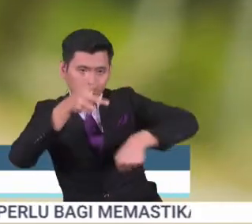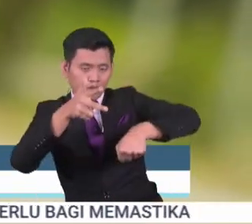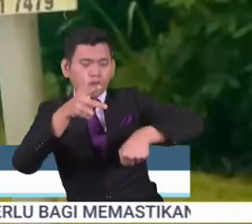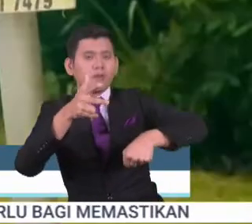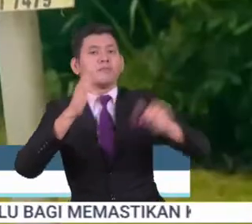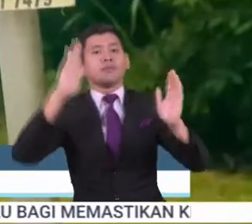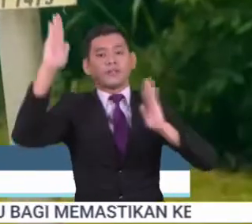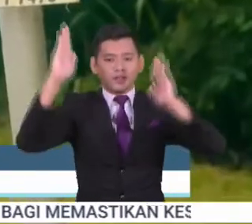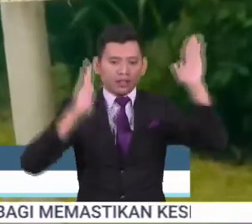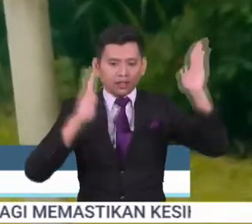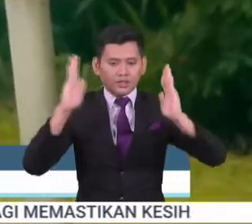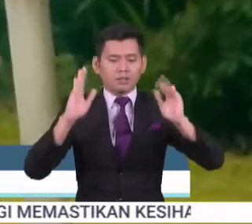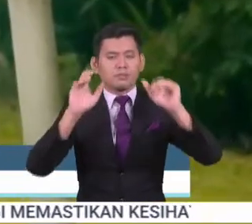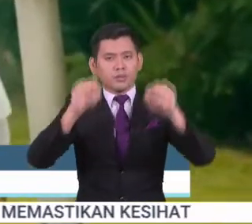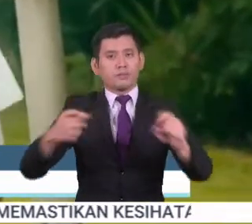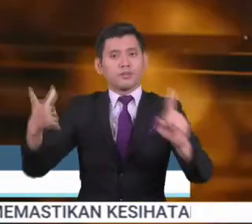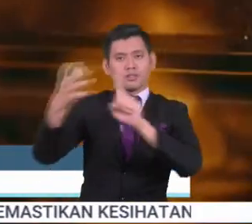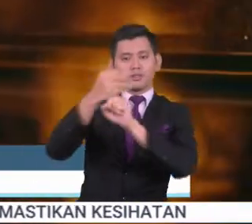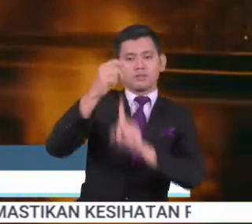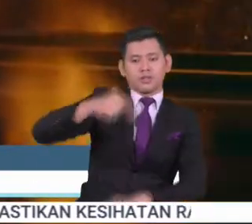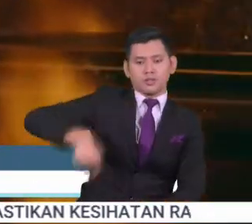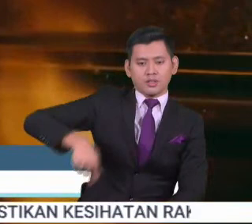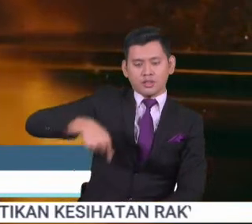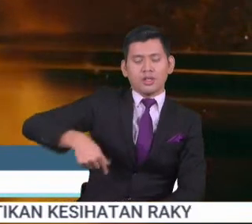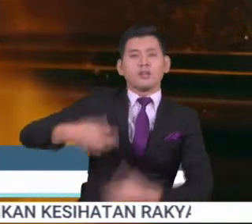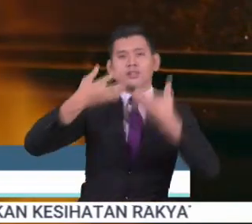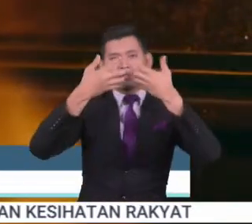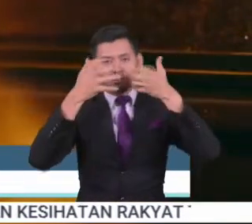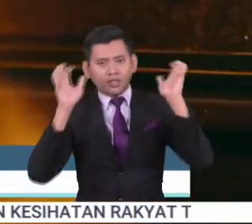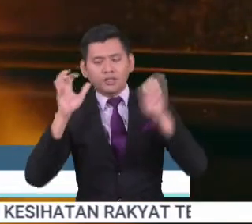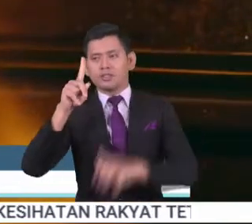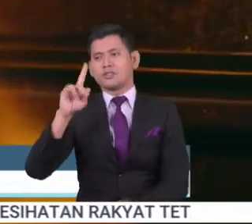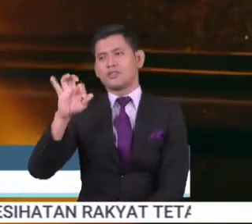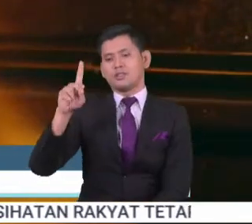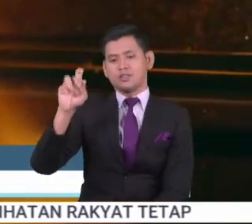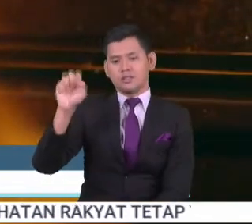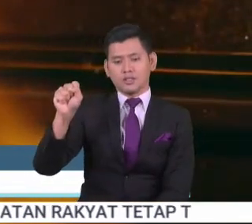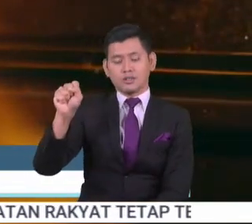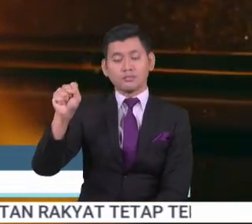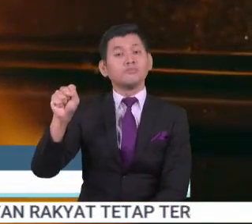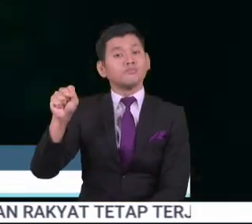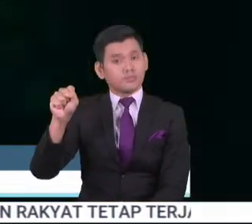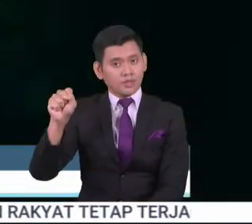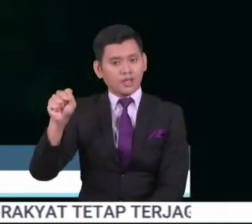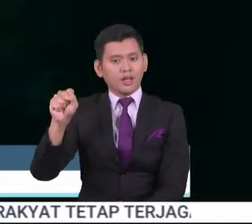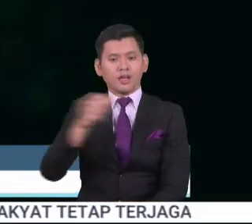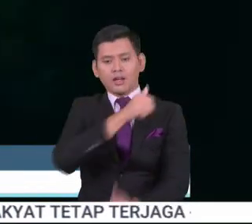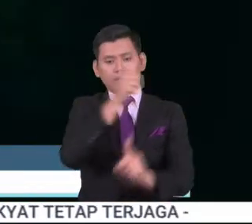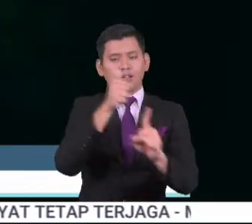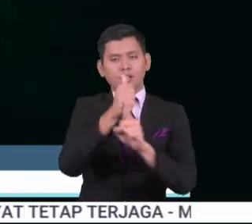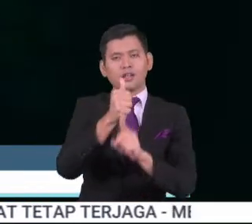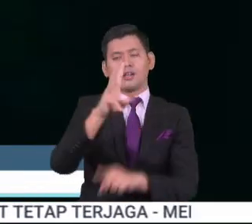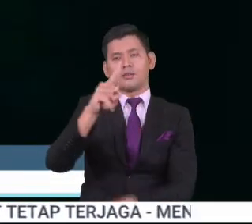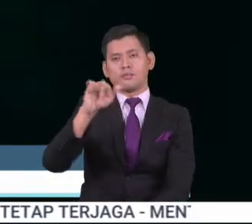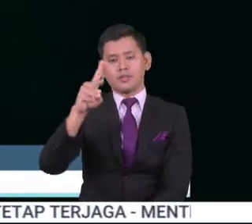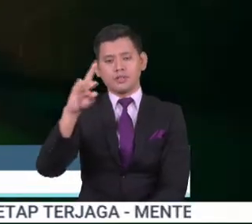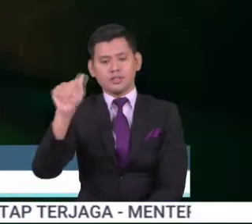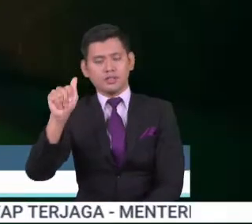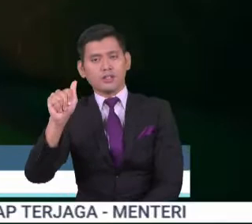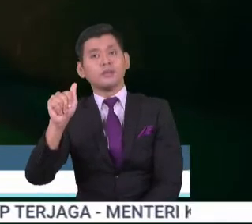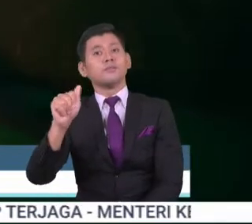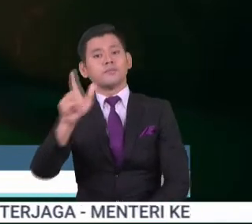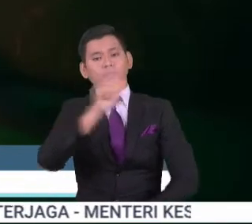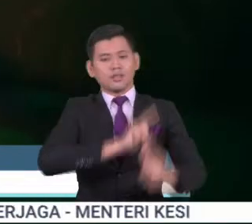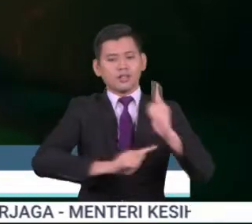bakat kreatif berkualiti tinggi. Tiger Stripes terbitan G Girl, Pictures yang berhad dan arahan pertama Amanda Neil Yu